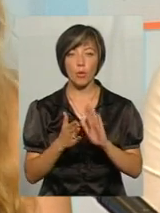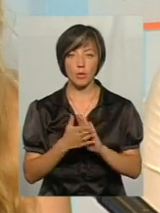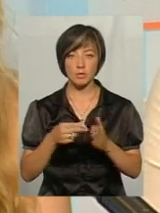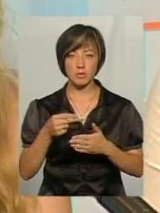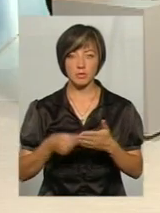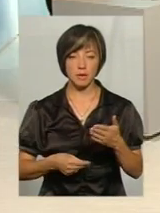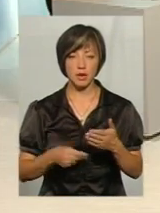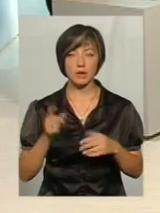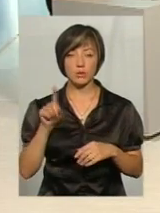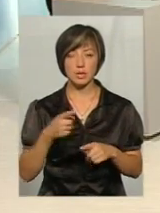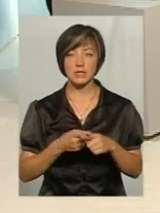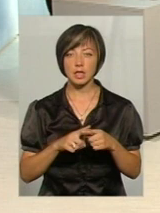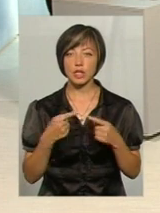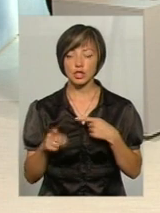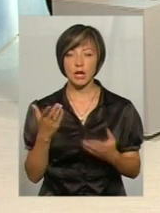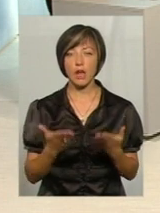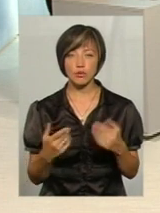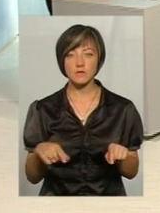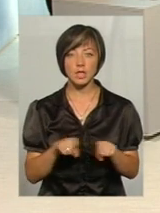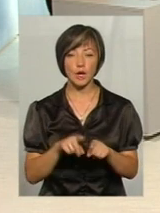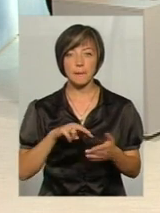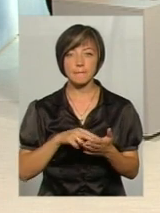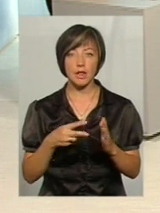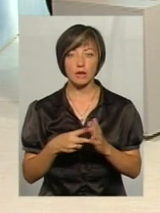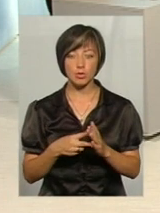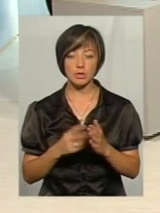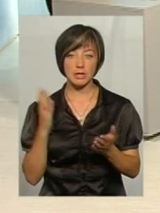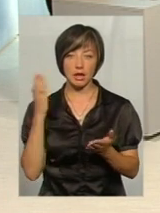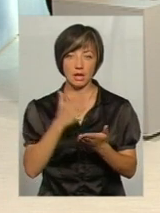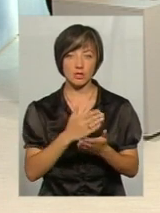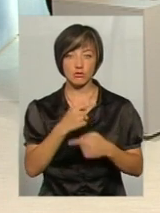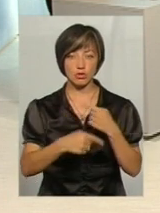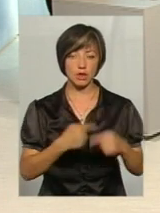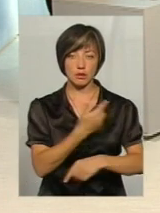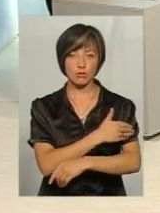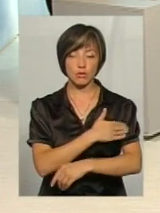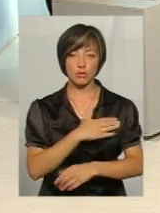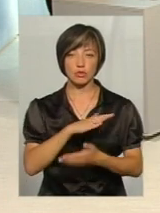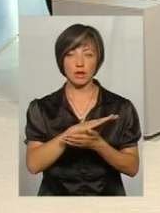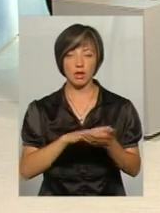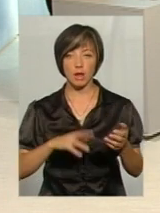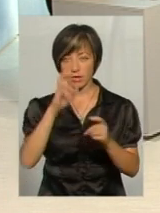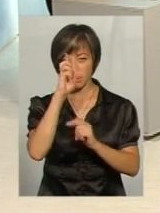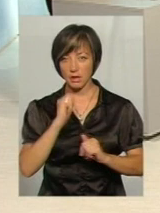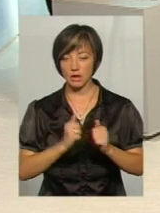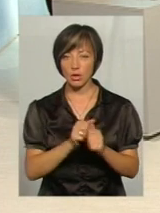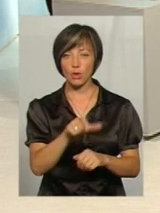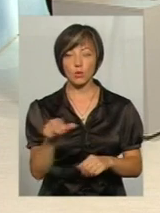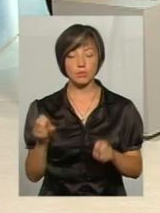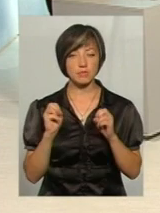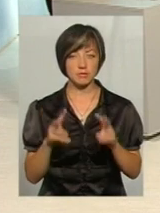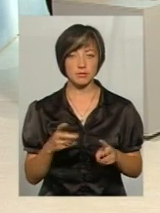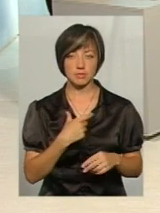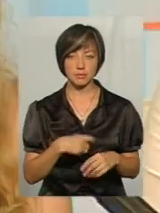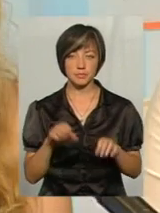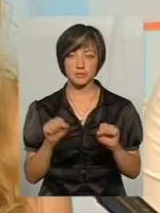договори, тоді це інше. А якщо все ж таки планується транзитом проїздити Польщу і їхати далі в якісь країни, люди наражаються на